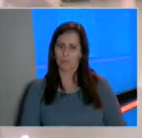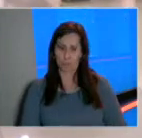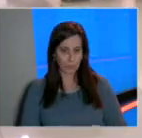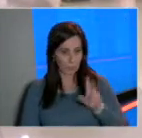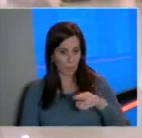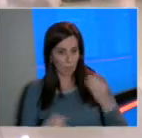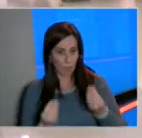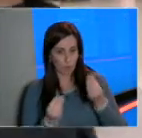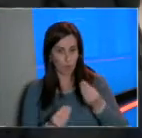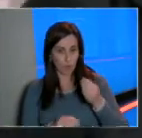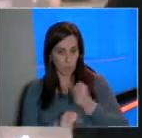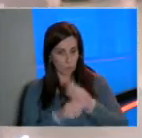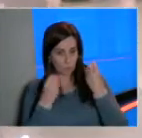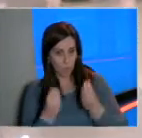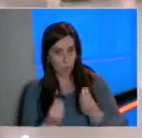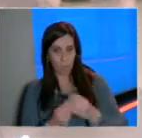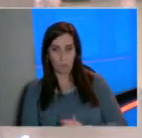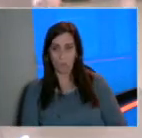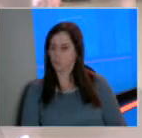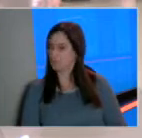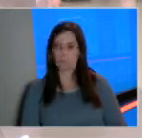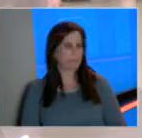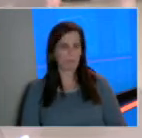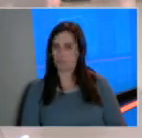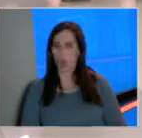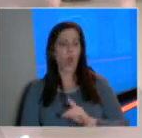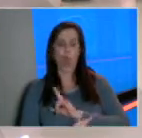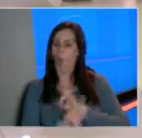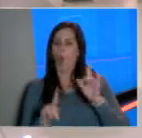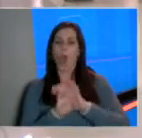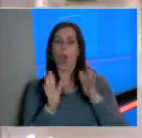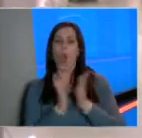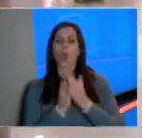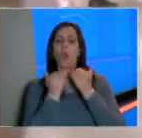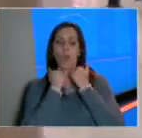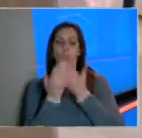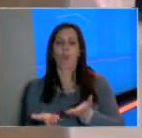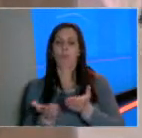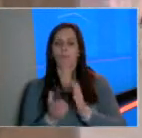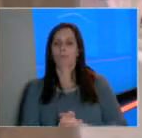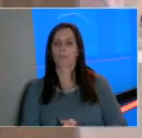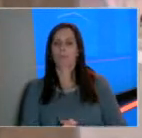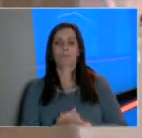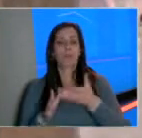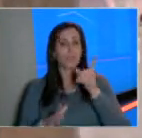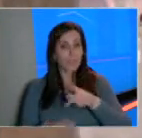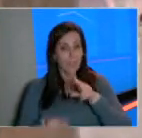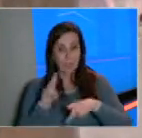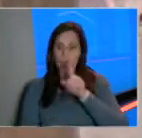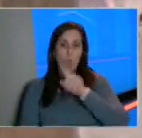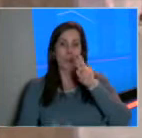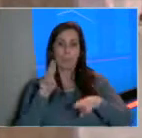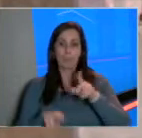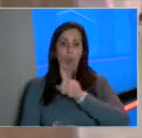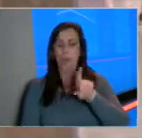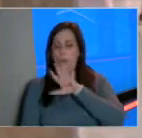יש איזשהו תחום שמטופל בצורה טובה לדעתך? אני לא ידעתי, לא, הכל שלילי. מה שצריך לטפל לא